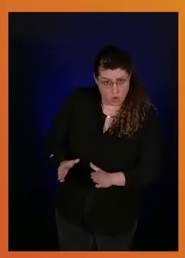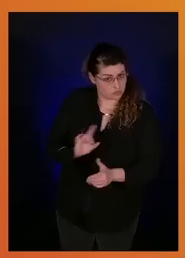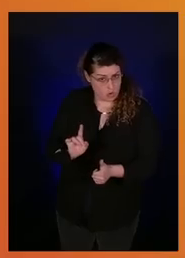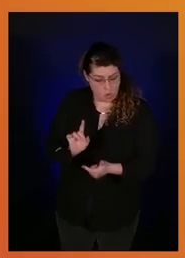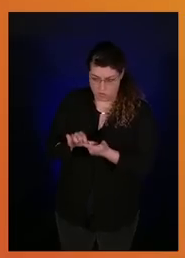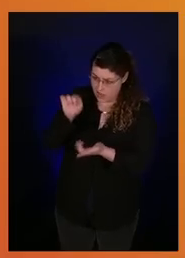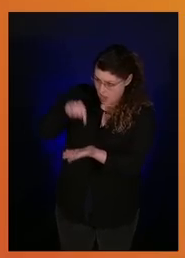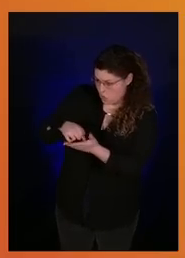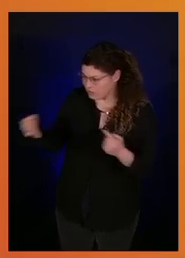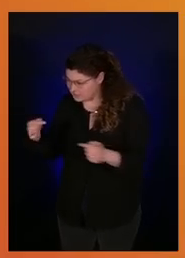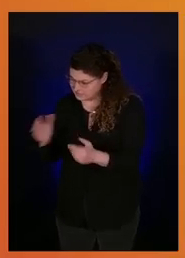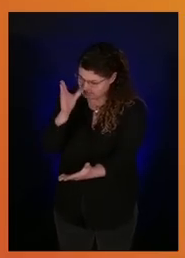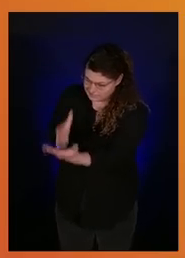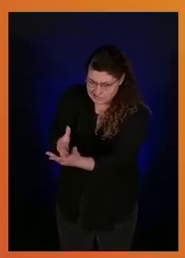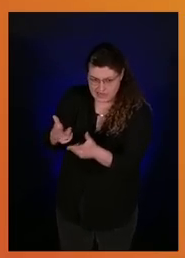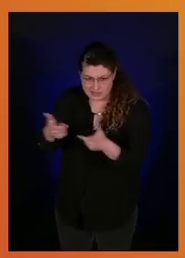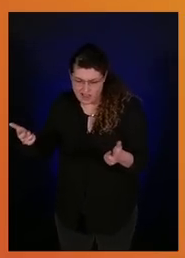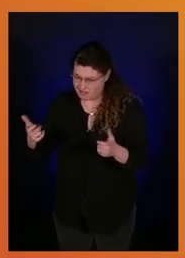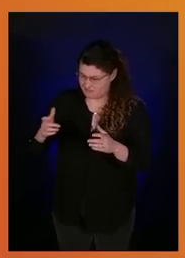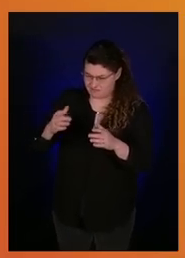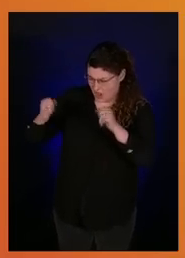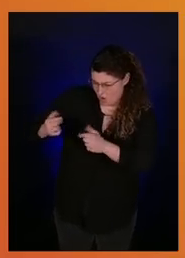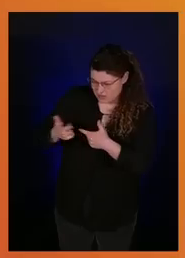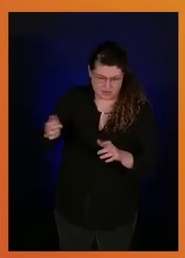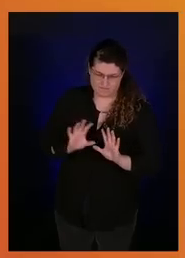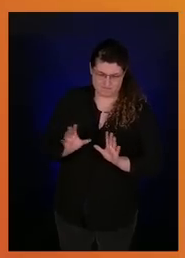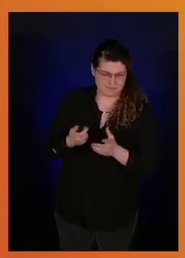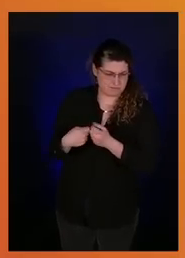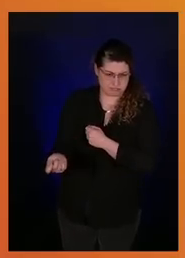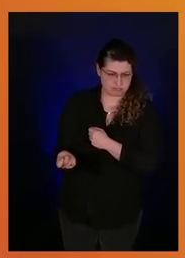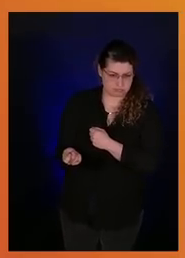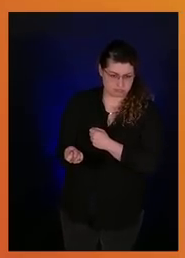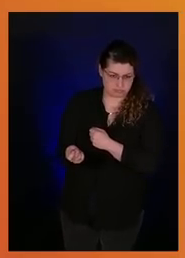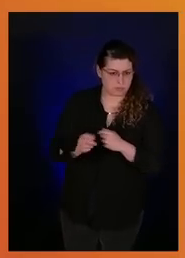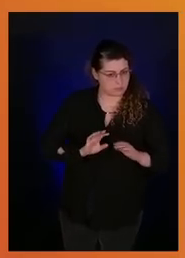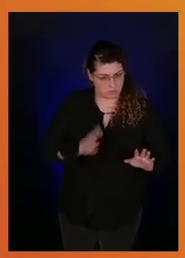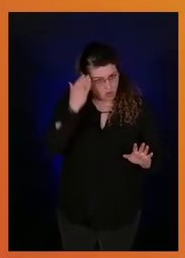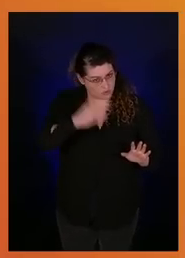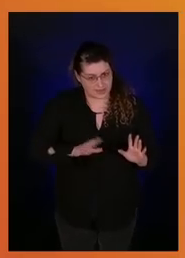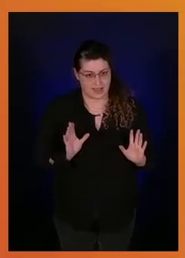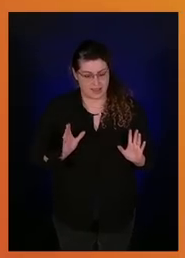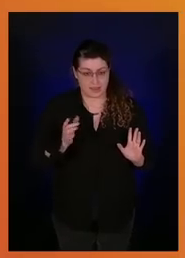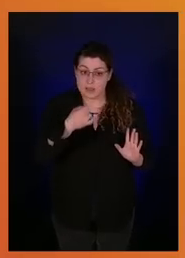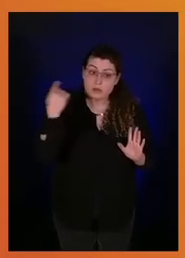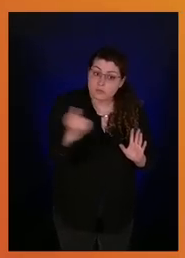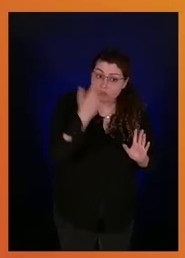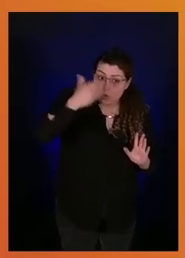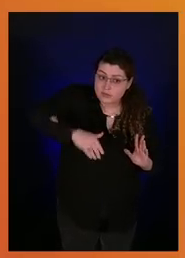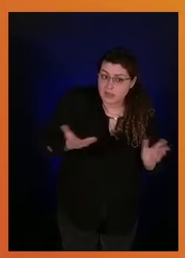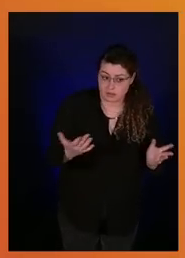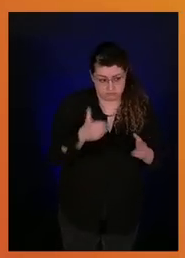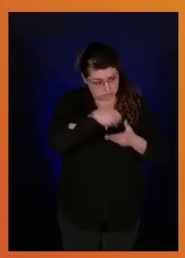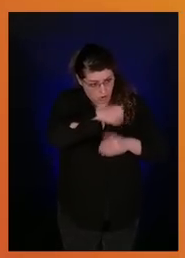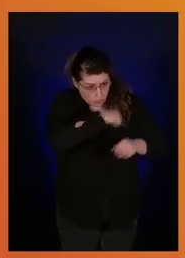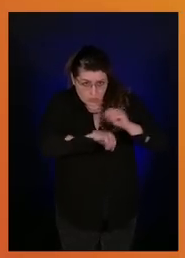lieu où s'arbitrent les conflits ou désaccords internes. Nous savons toutes et tous, et c'est le cas pour l'ensemble des sujets dans notre